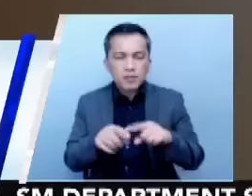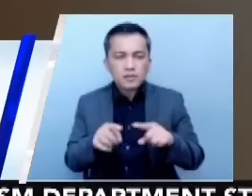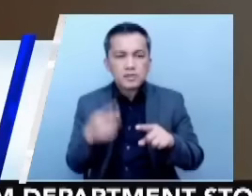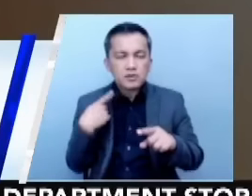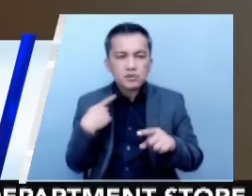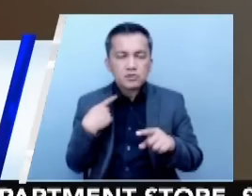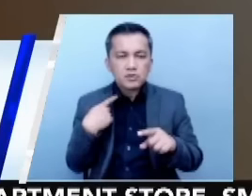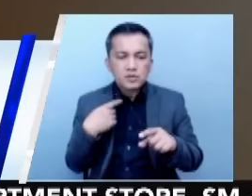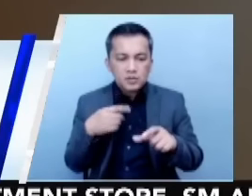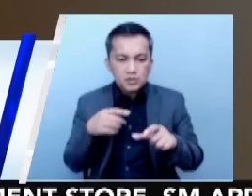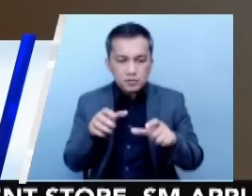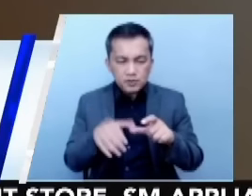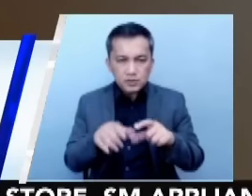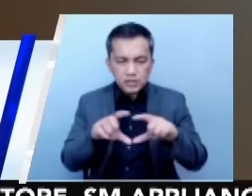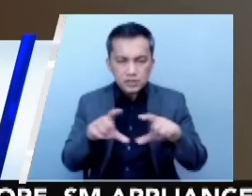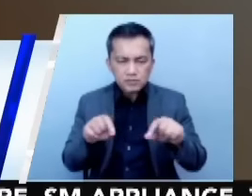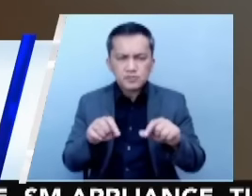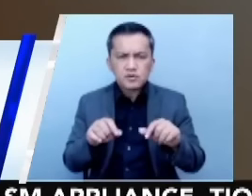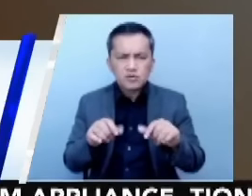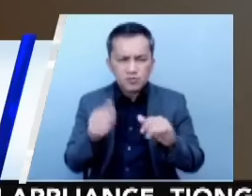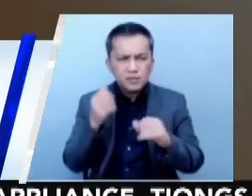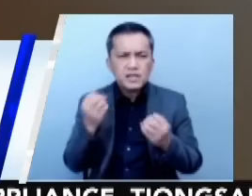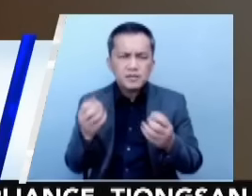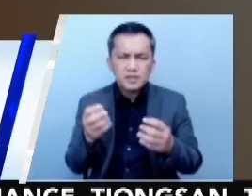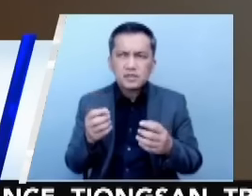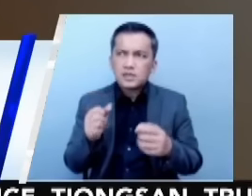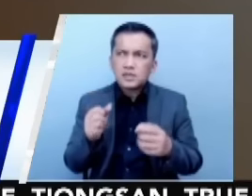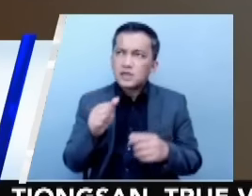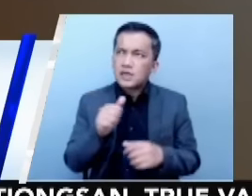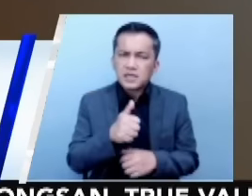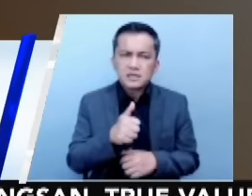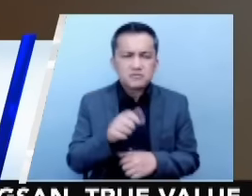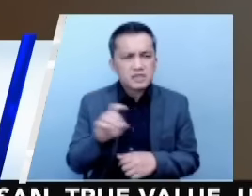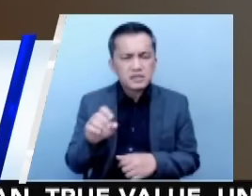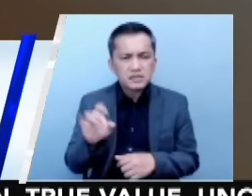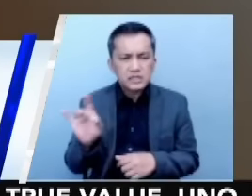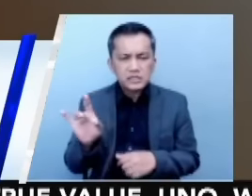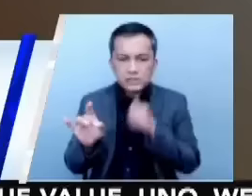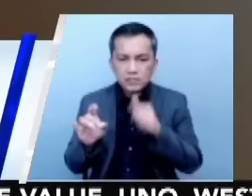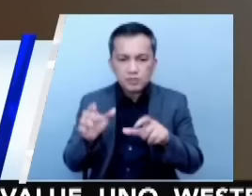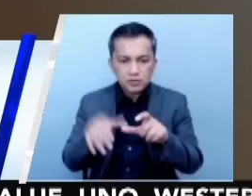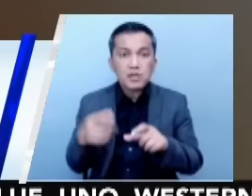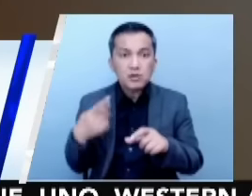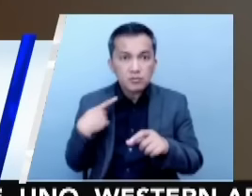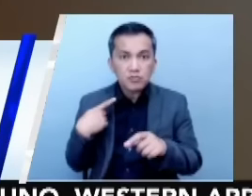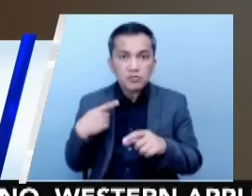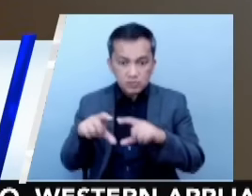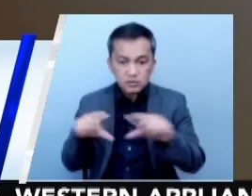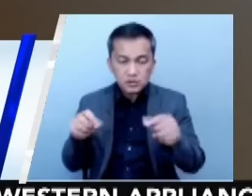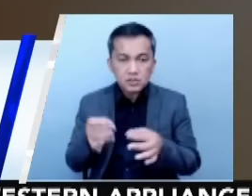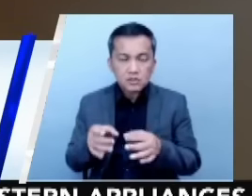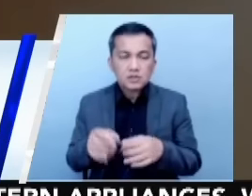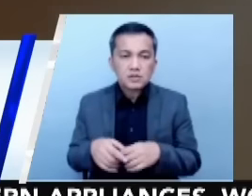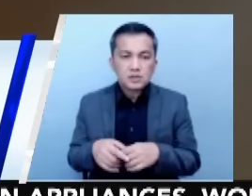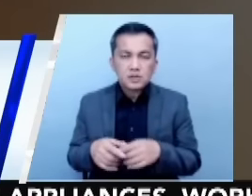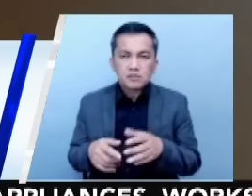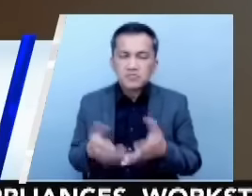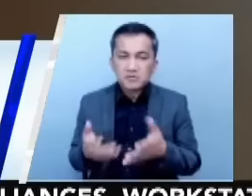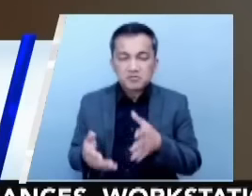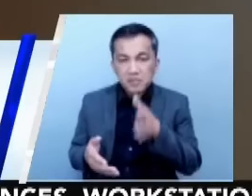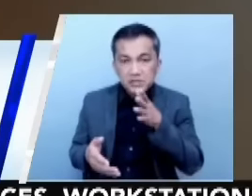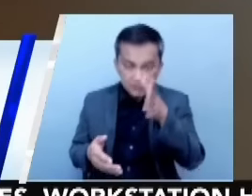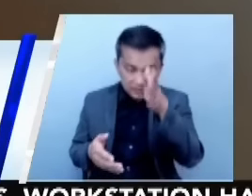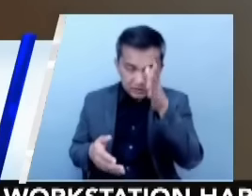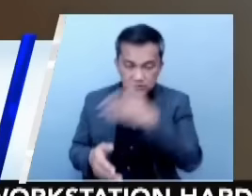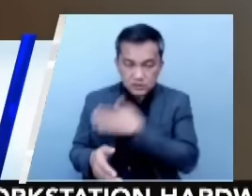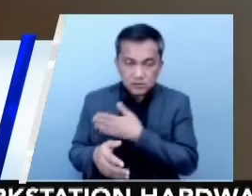people in the table, 10 people in the table, all of them have PWD card. Now, from father to mother, son, daughter,